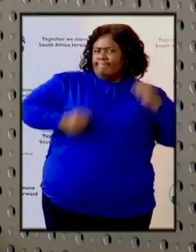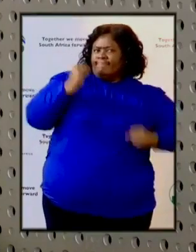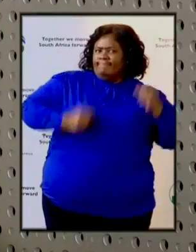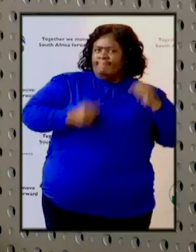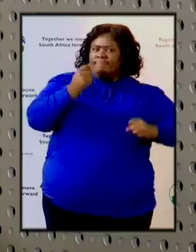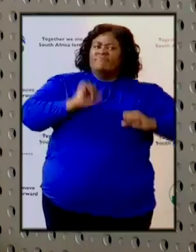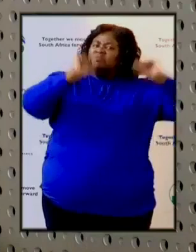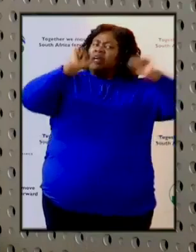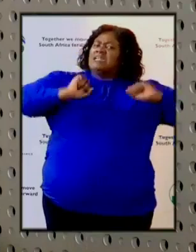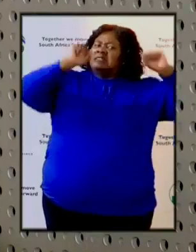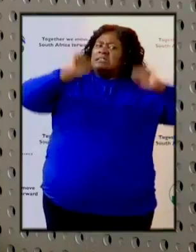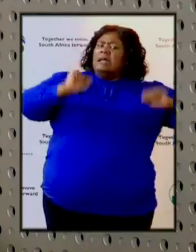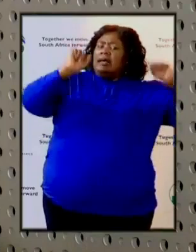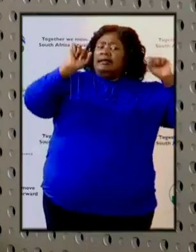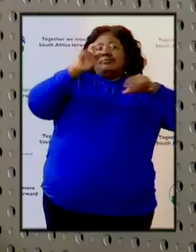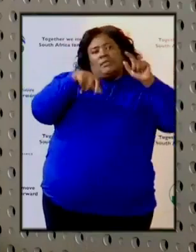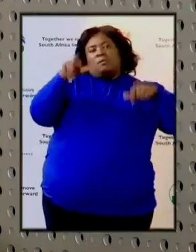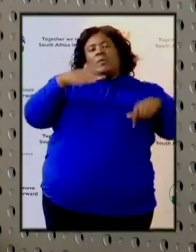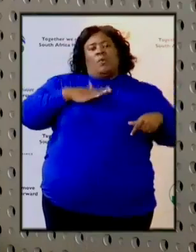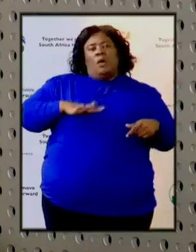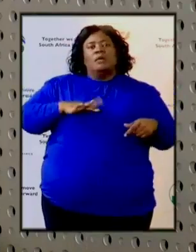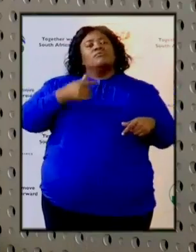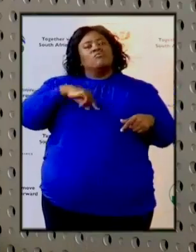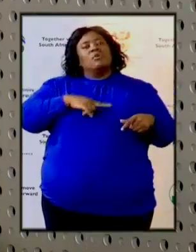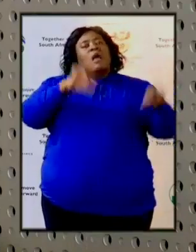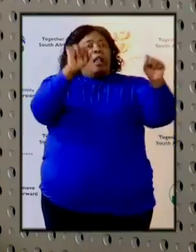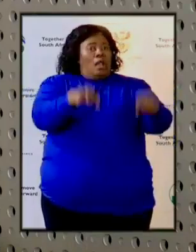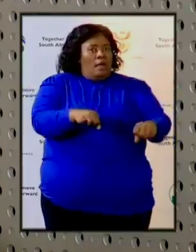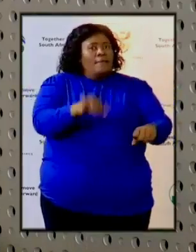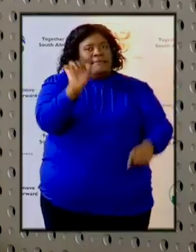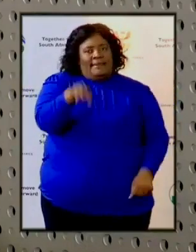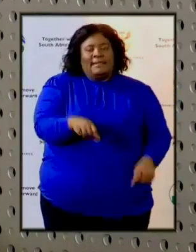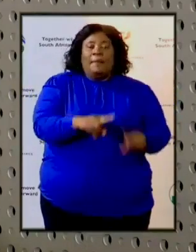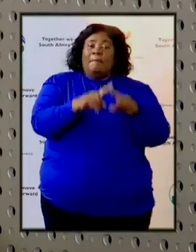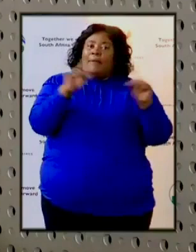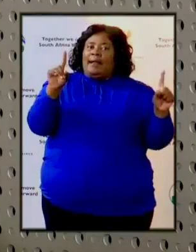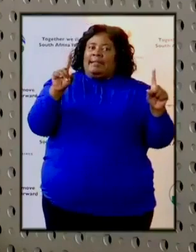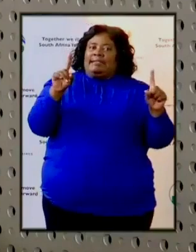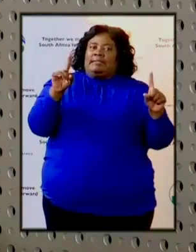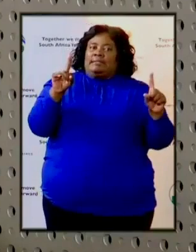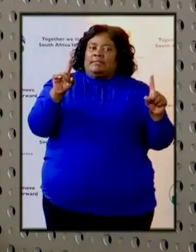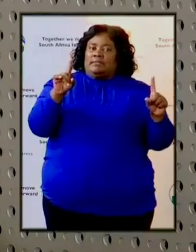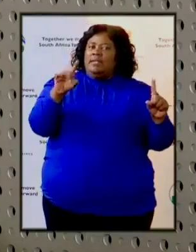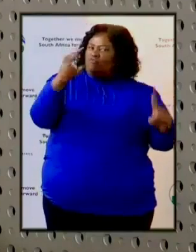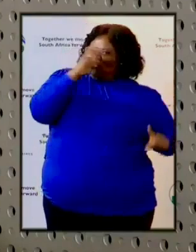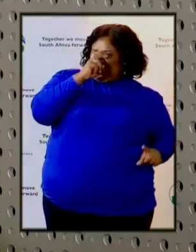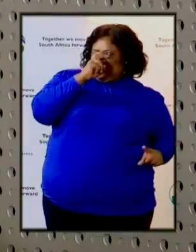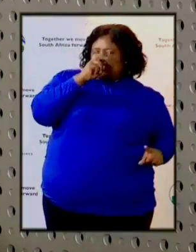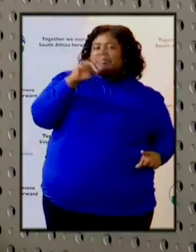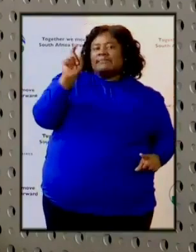no exercise. So kuzovunyelwa njengoba sashilo, kodwa kuzovunyelwa ngendlela ethe